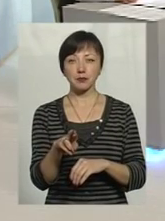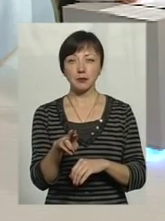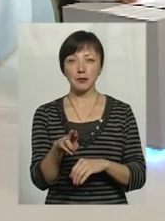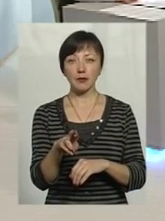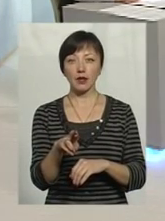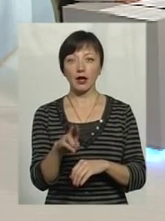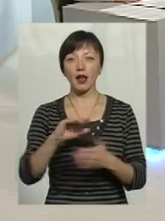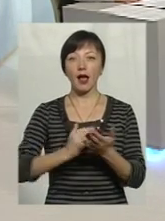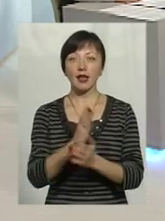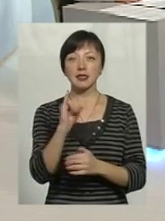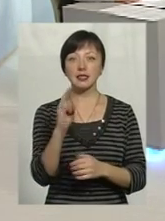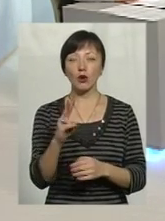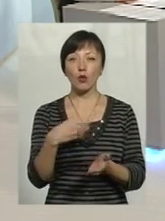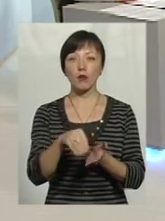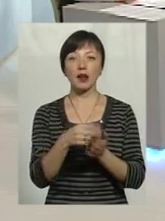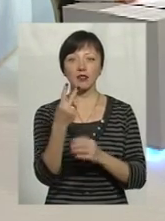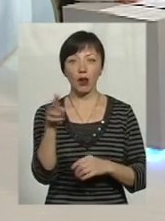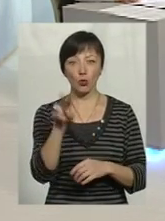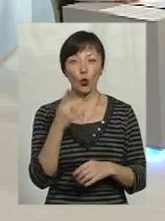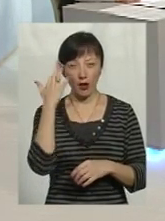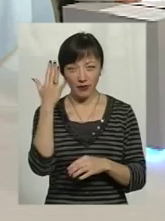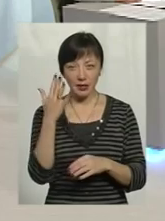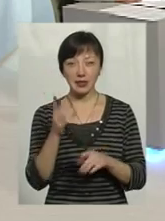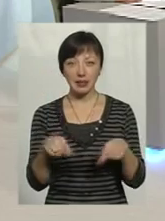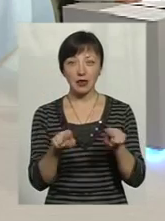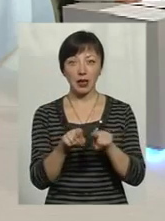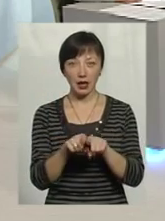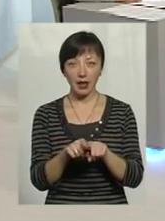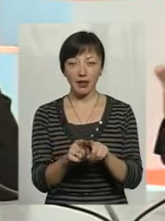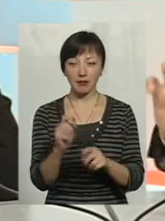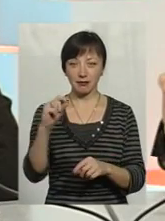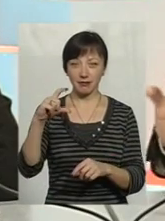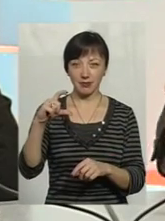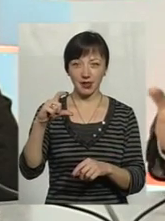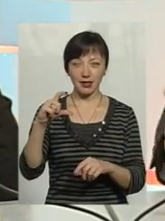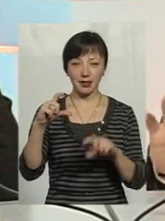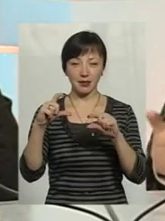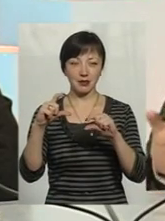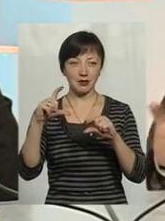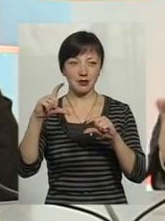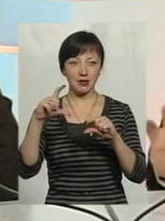якісний сок купляє за $2. Уявіть собі, всього-навсього на такий невеликий,